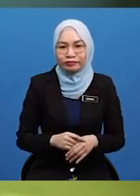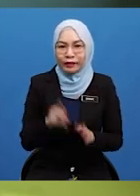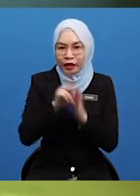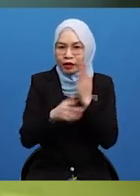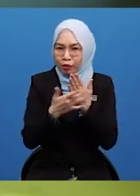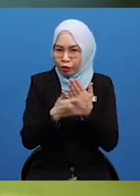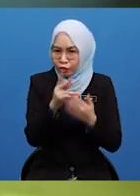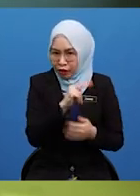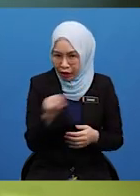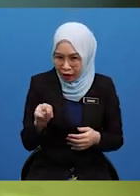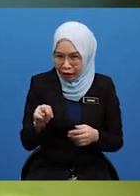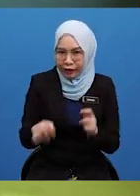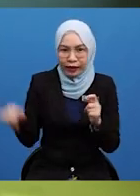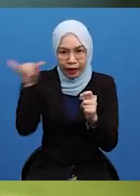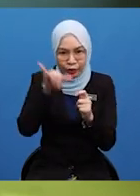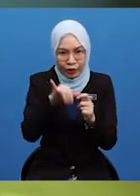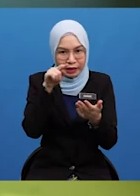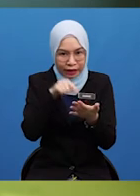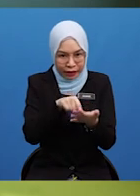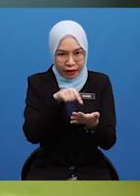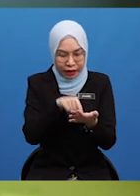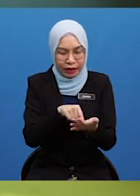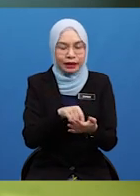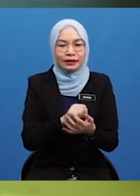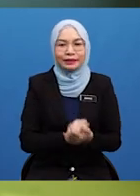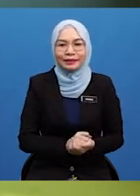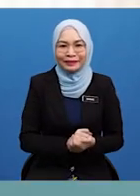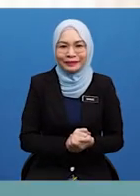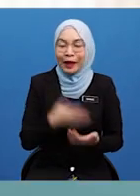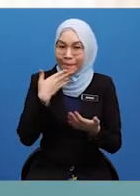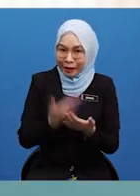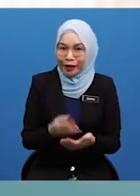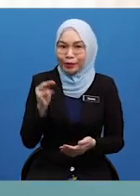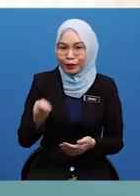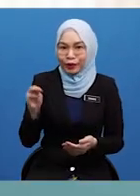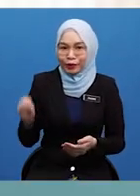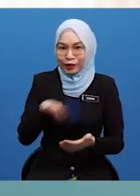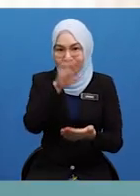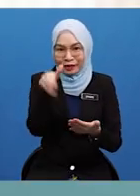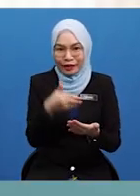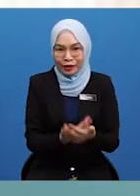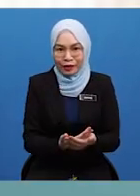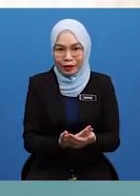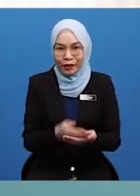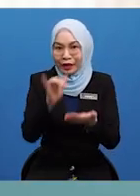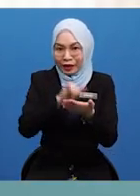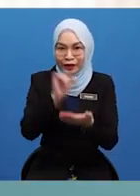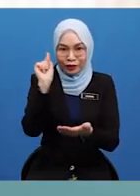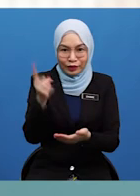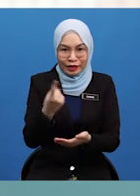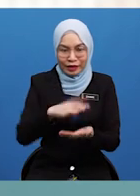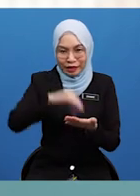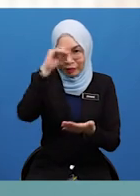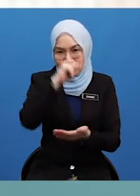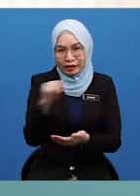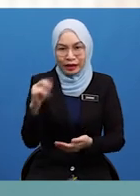kemudahan yang diberikan kepada murid sekalian Baiklah murid-murid semua sekian saja